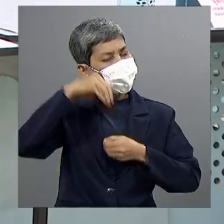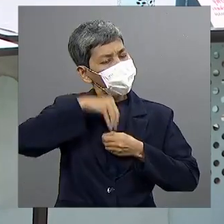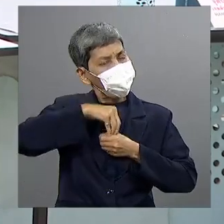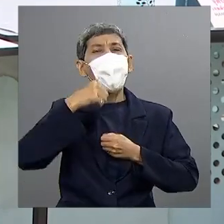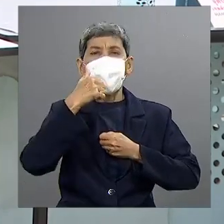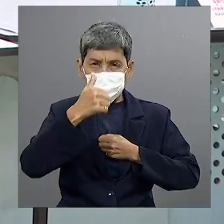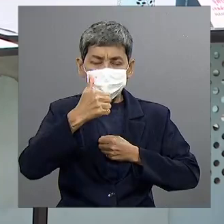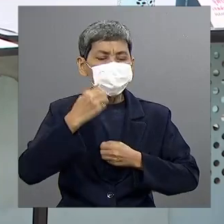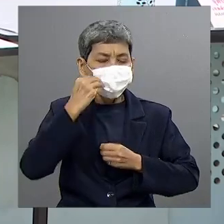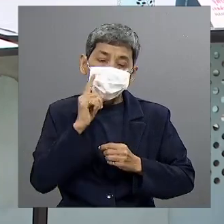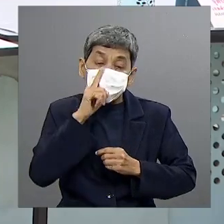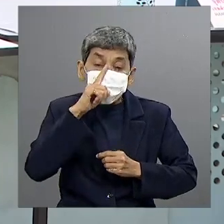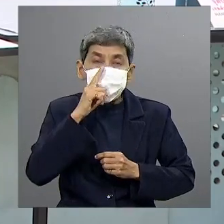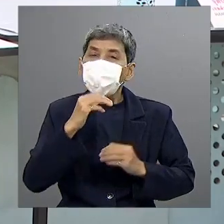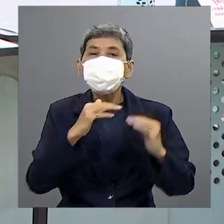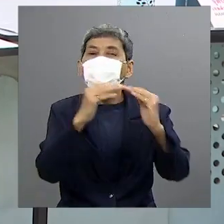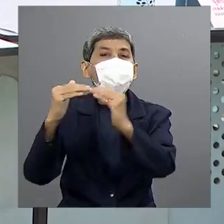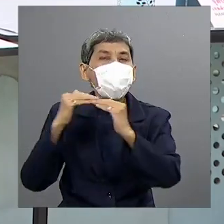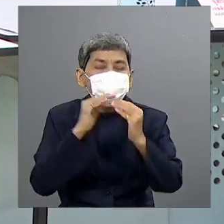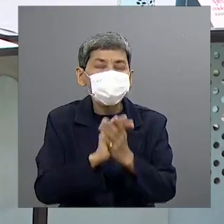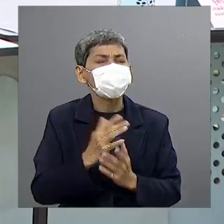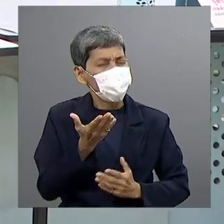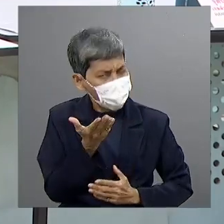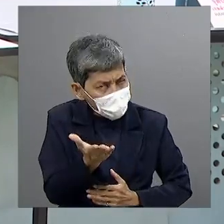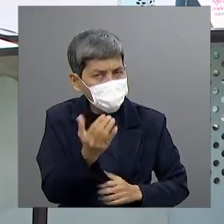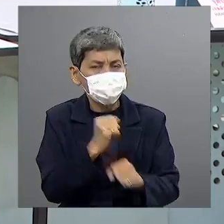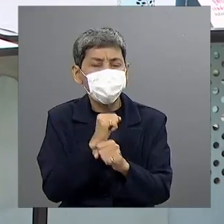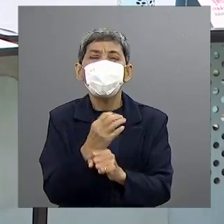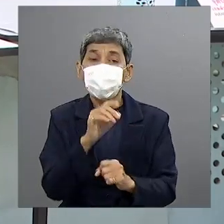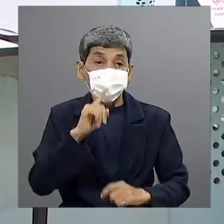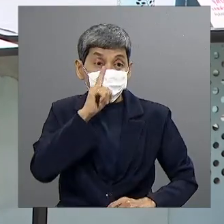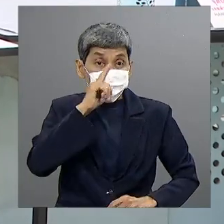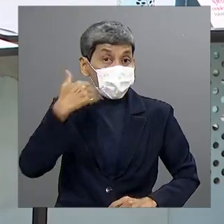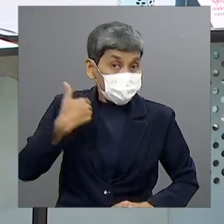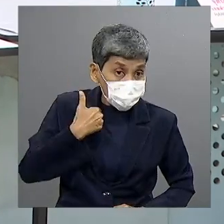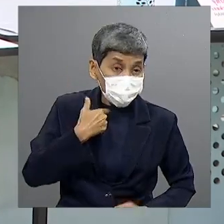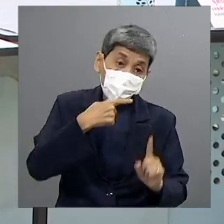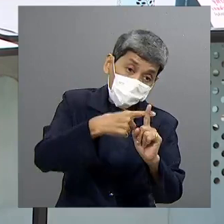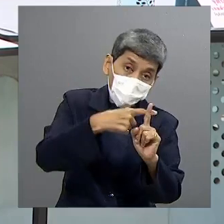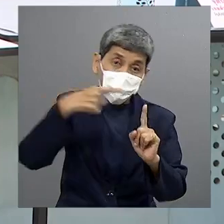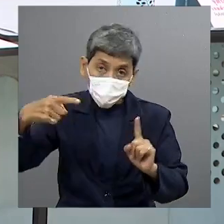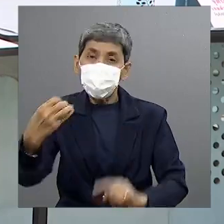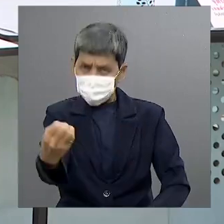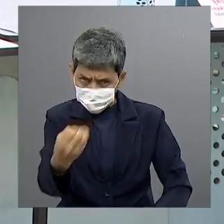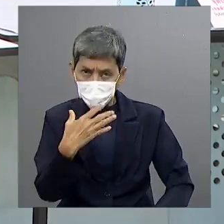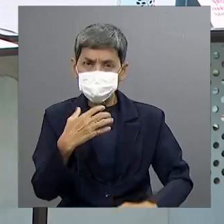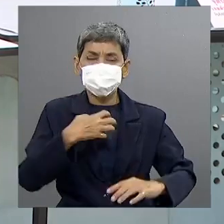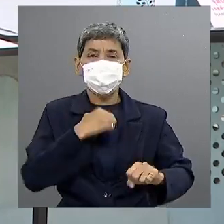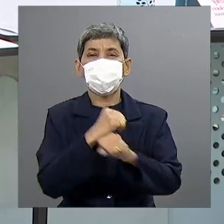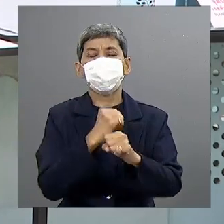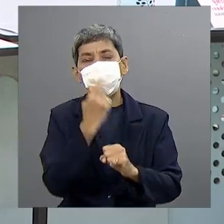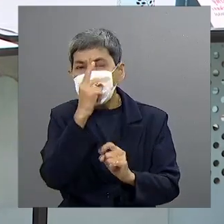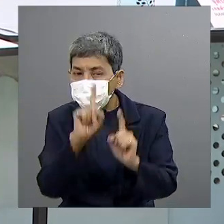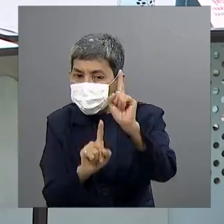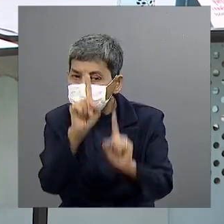ารถเข้าถึงทุกคนได้แต่สิ่งสำคัญค่ะคือการรายงานผลกลับมาเข้าสู่ระบบนะคะเพื่อจะนำไปสู่การประเมินสถานการณ์ภาพรวมของทั้ง